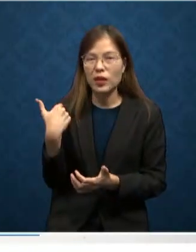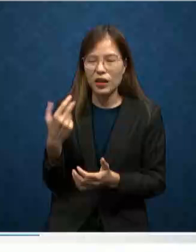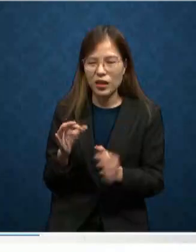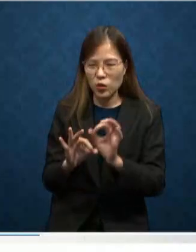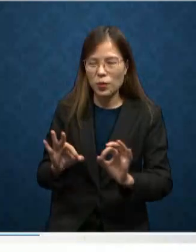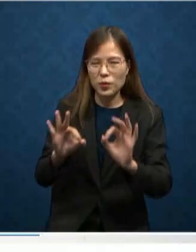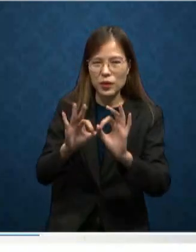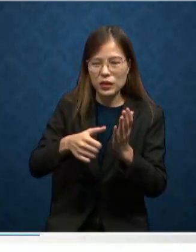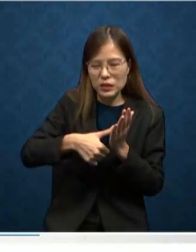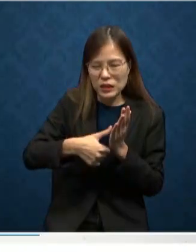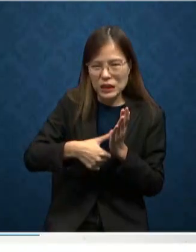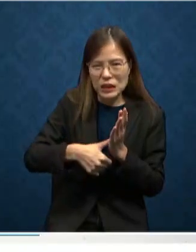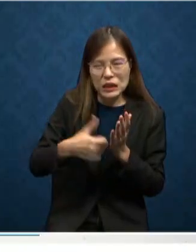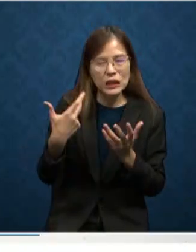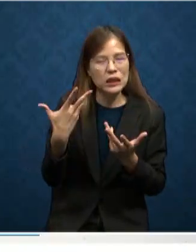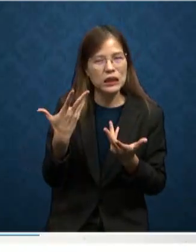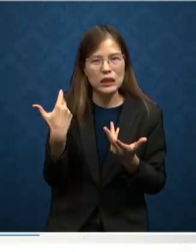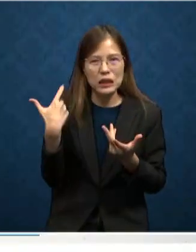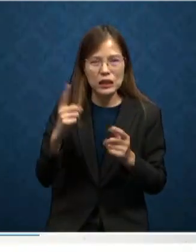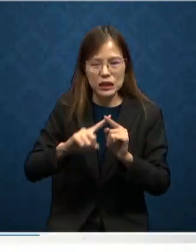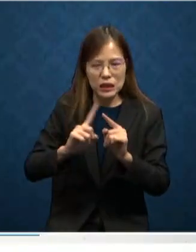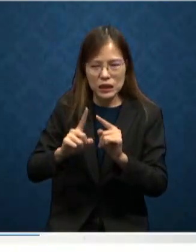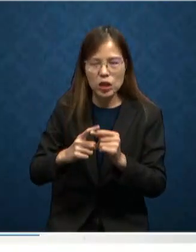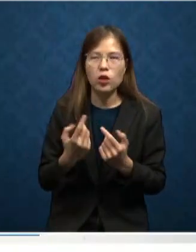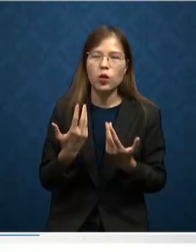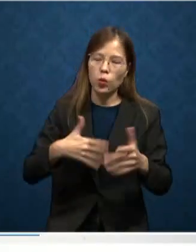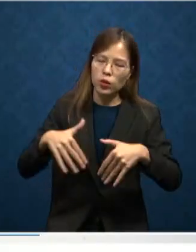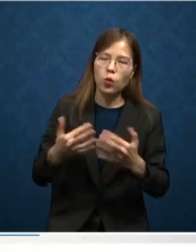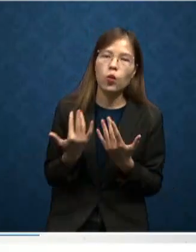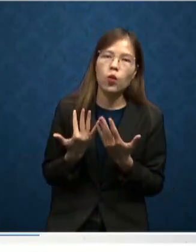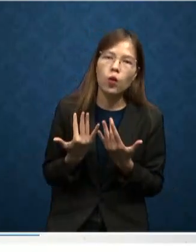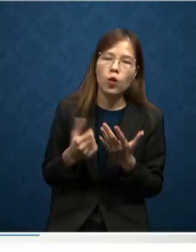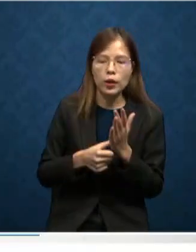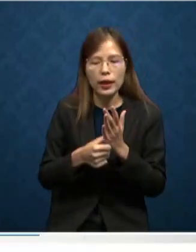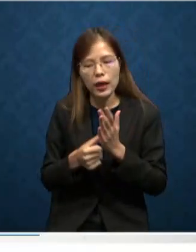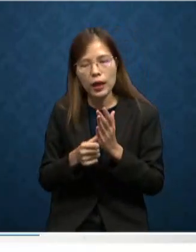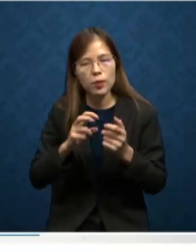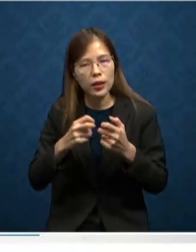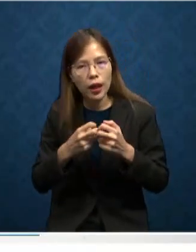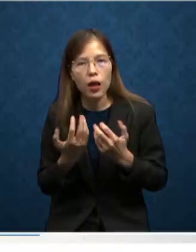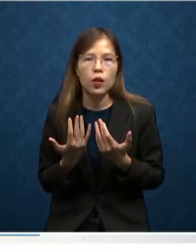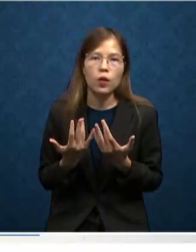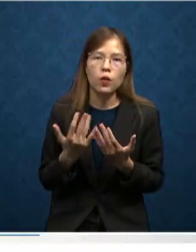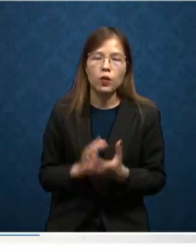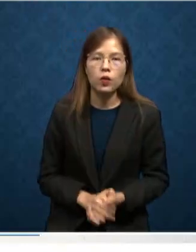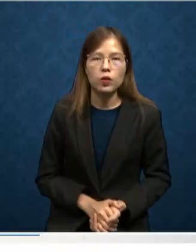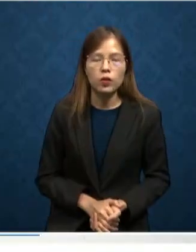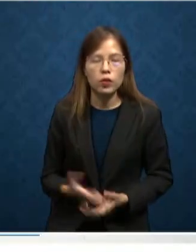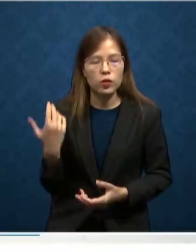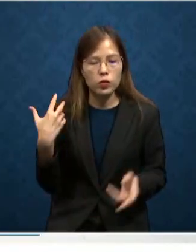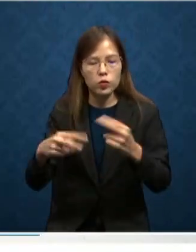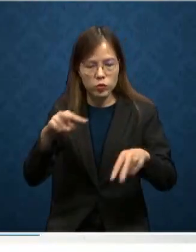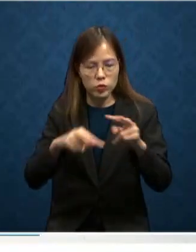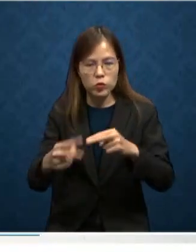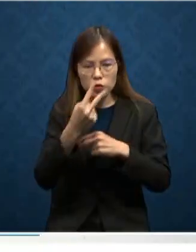ที่มันค้างที่ประชาชนรอความเป็นธรรมรอการเยียวยาอยู่เนี่ยท่านมีวิธีการจัดการอย่างไรนะซึ่งผมก็ได้สำรวจออกมา